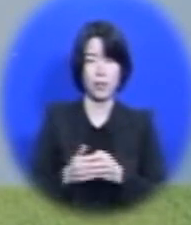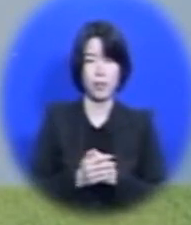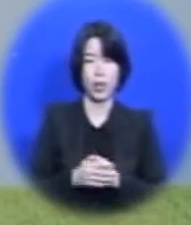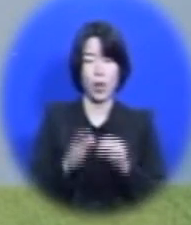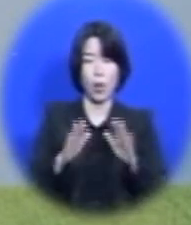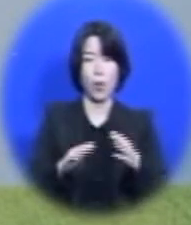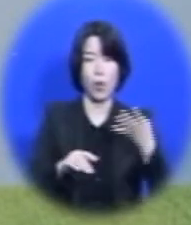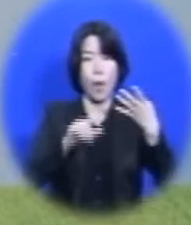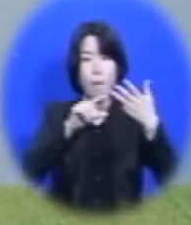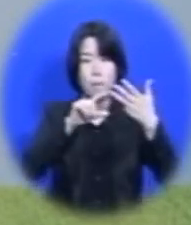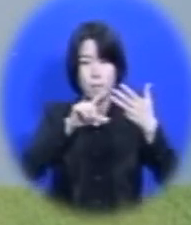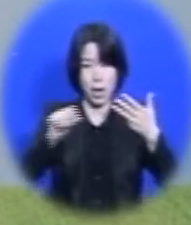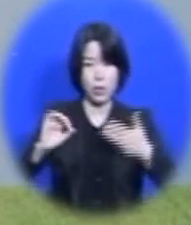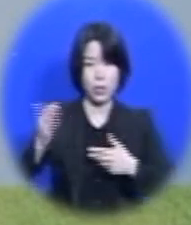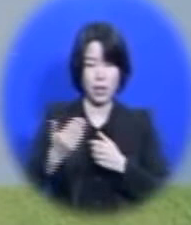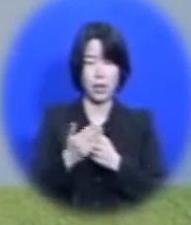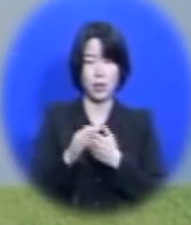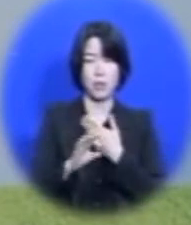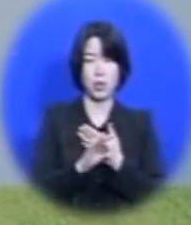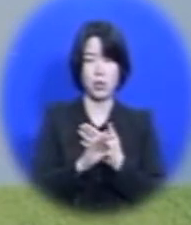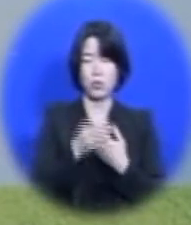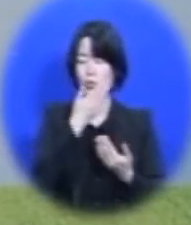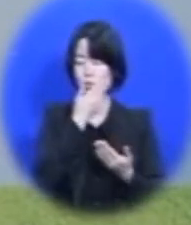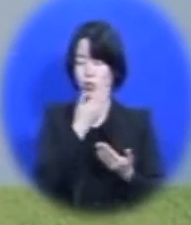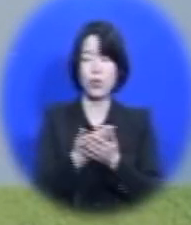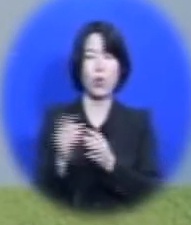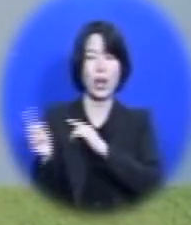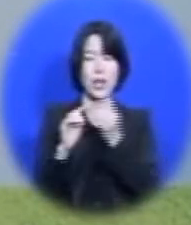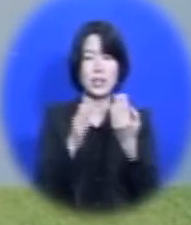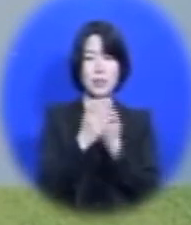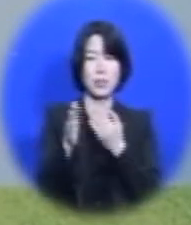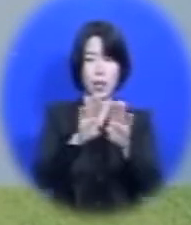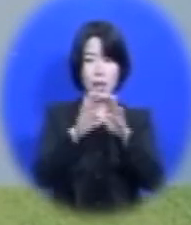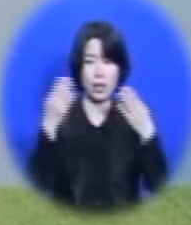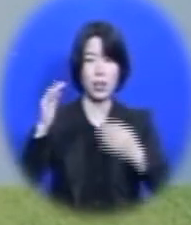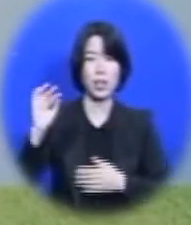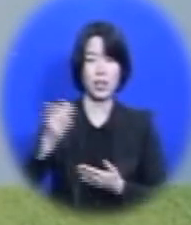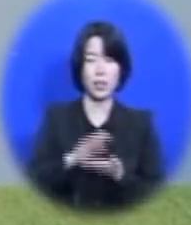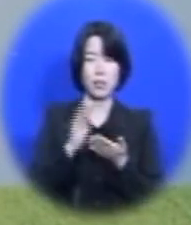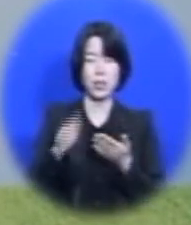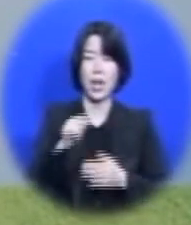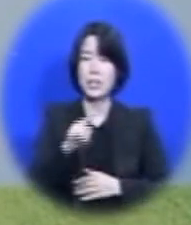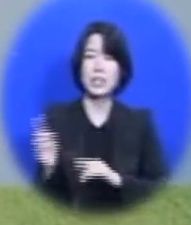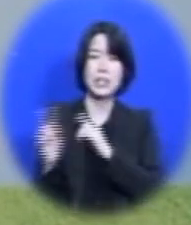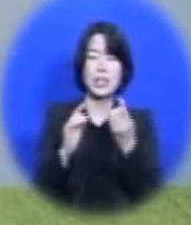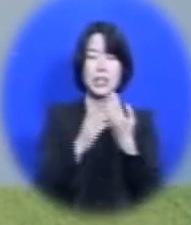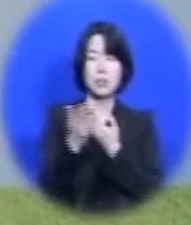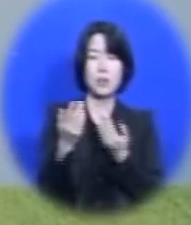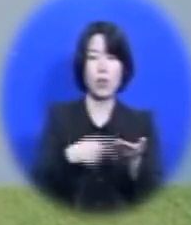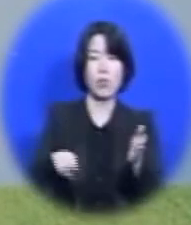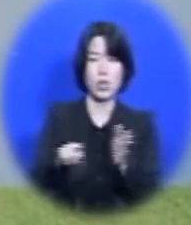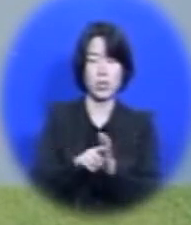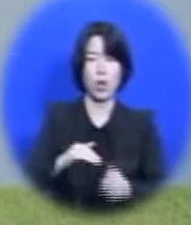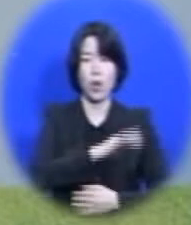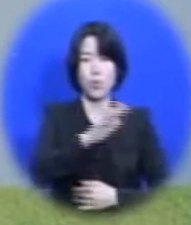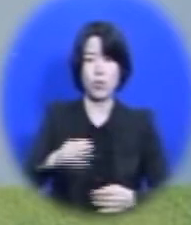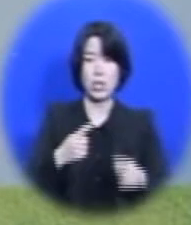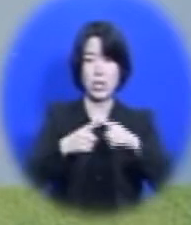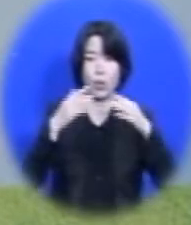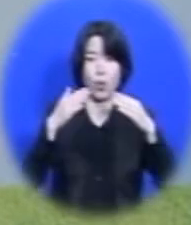올해 8월이 되면은 아주 중요한 집회가 열립니다. 그 집회를 위해서 지금 우리